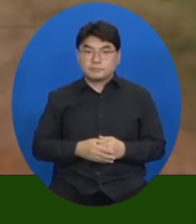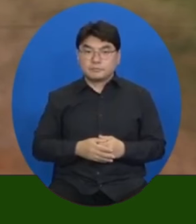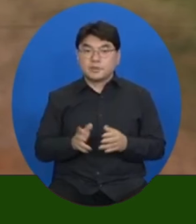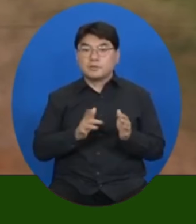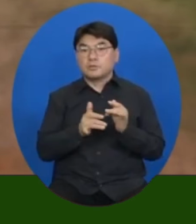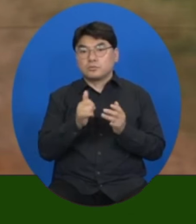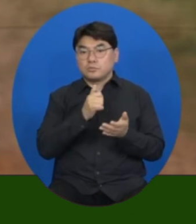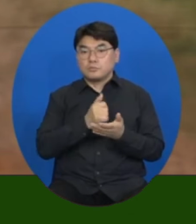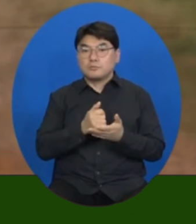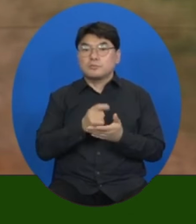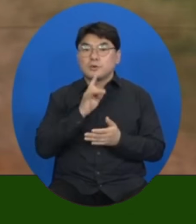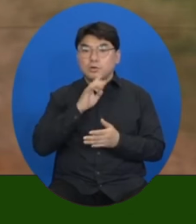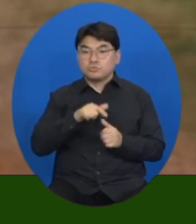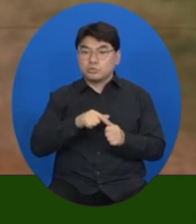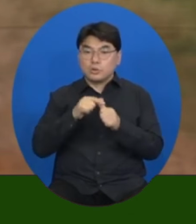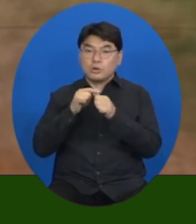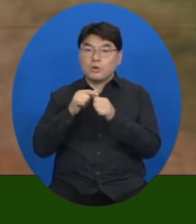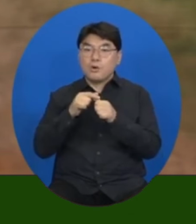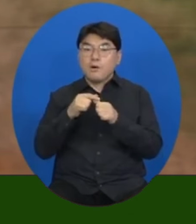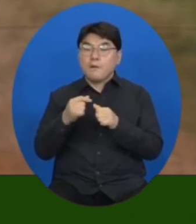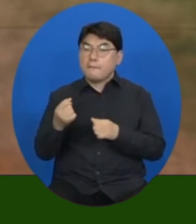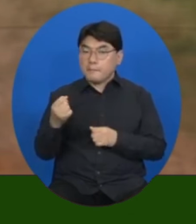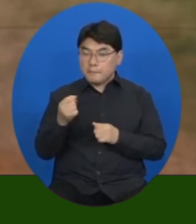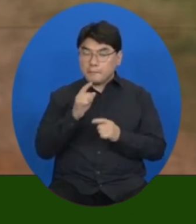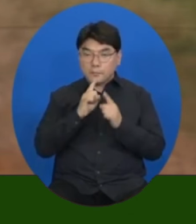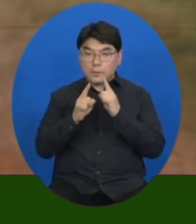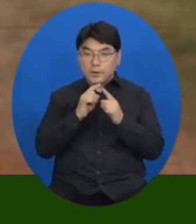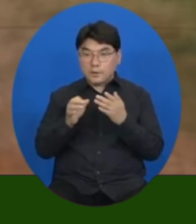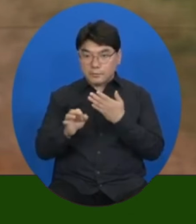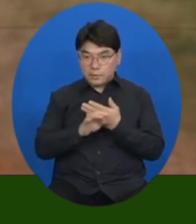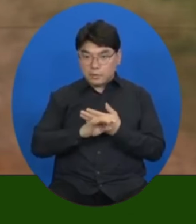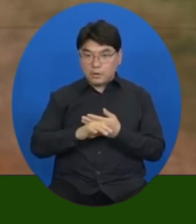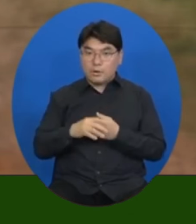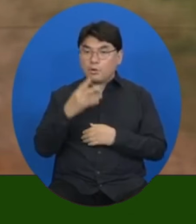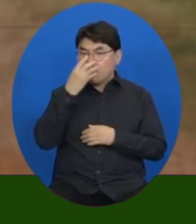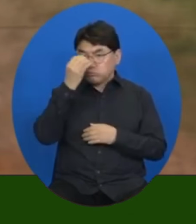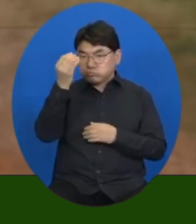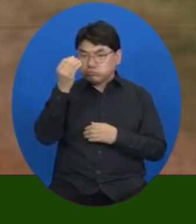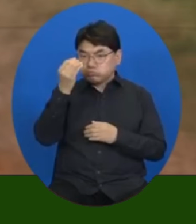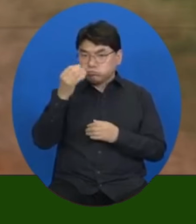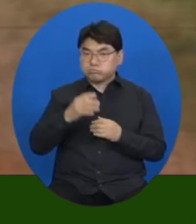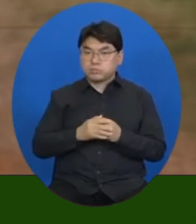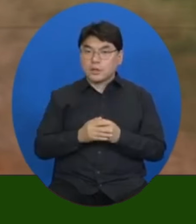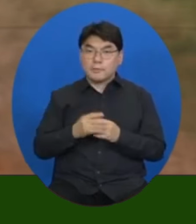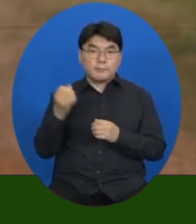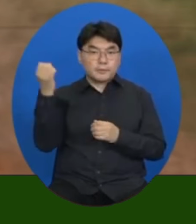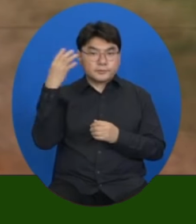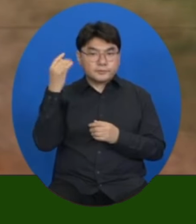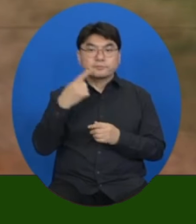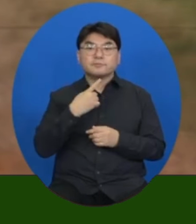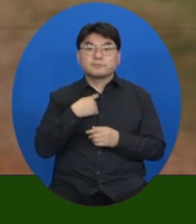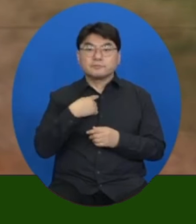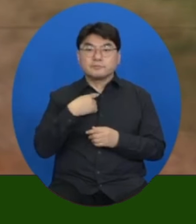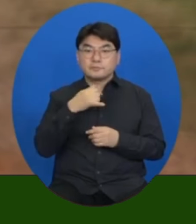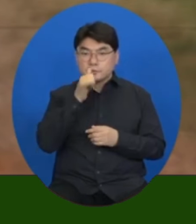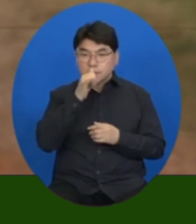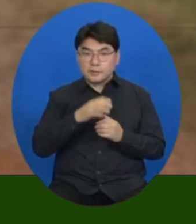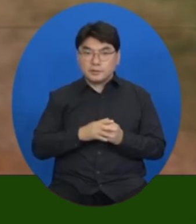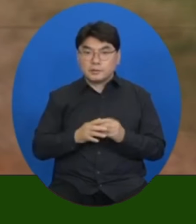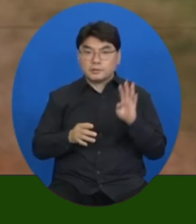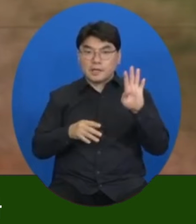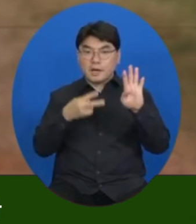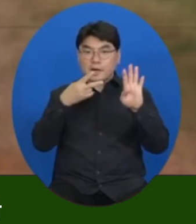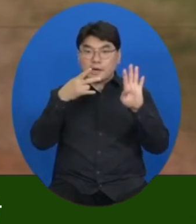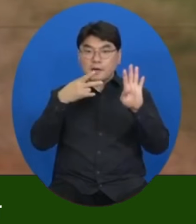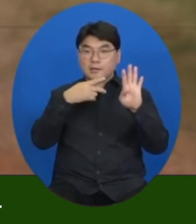오만한 주장 아니냐라는 이야기입니다 소위이 사대 성인이 있습니다 뭐 누구죠 사대 성인을 꼽을